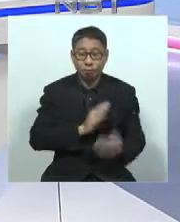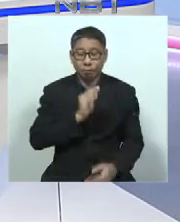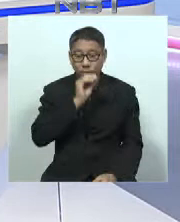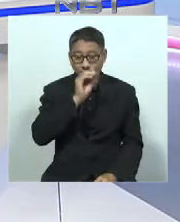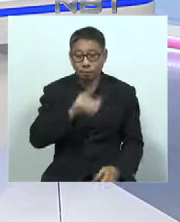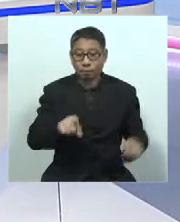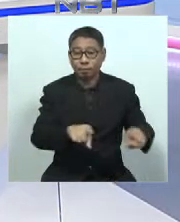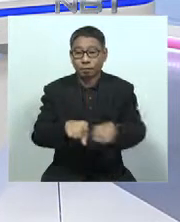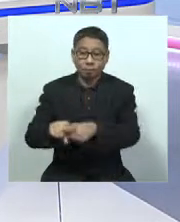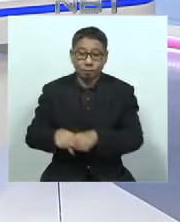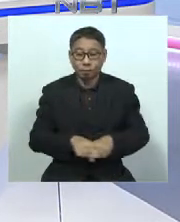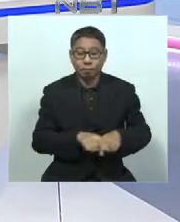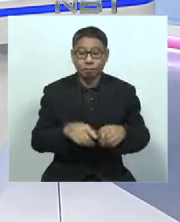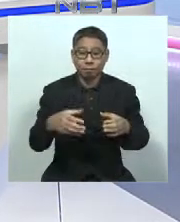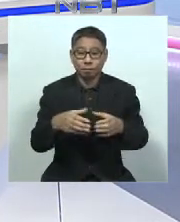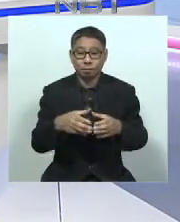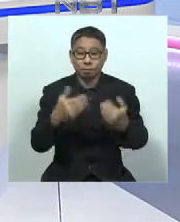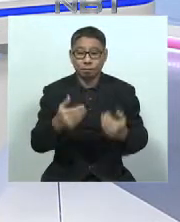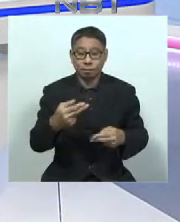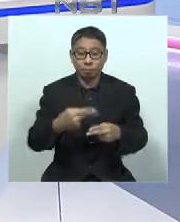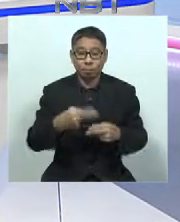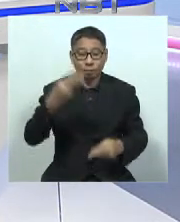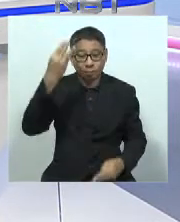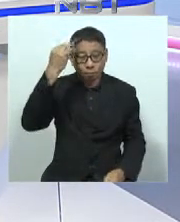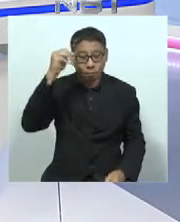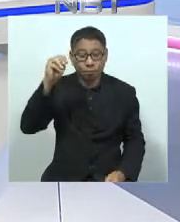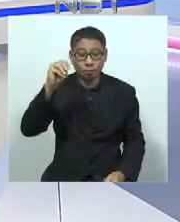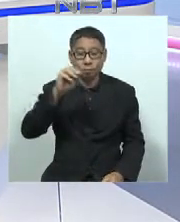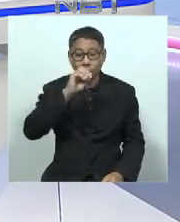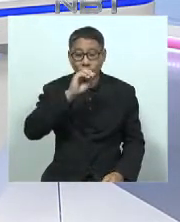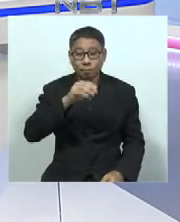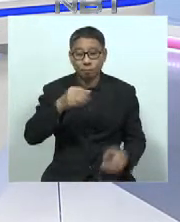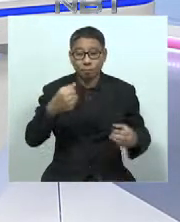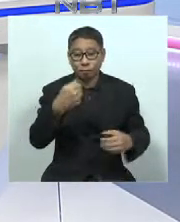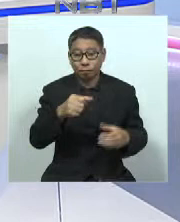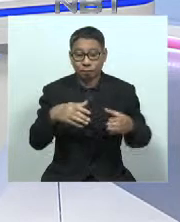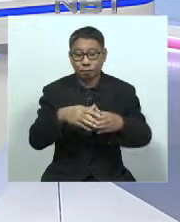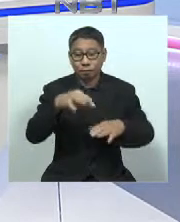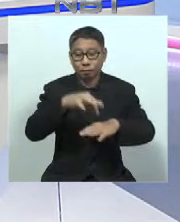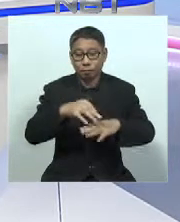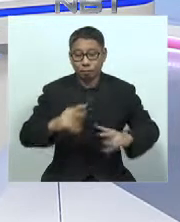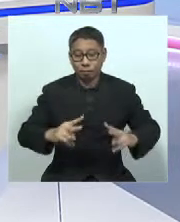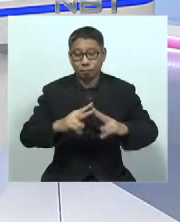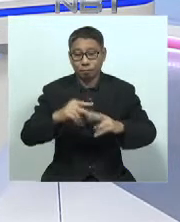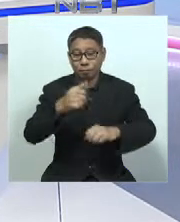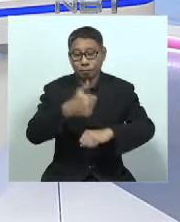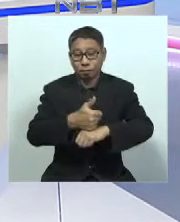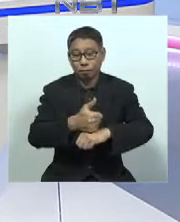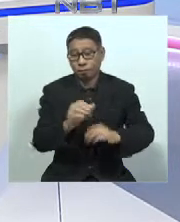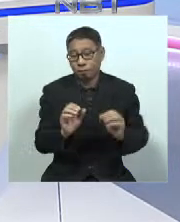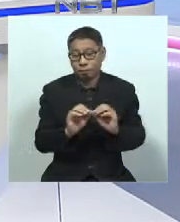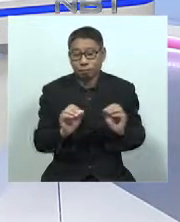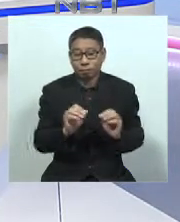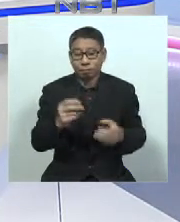หลังจากนั้นพรรคเล็กอย่างคุงมงคลกิจเนี่ยออกมาบอกว่าถ้า10พรรคเล็กแหมไม่ได้ตำแหน่งรัฐมนตรีมันก็